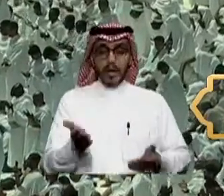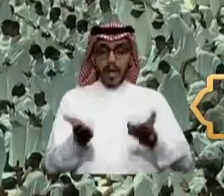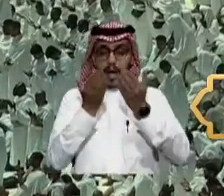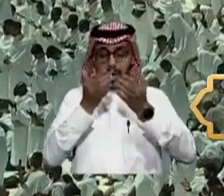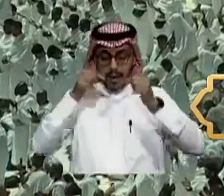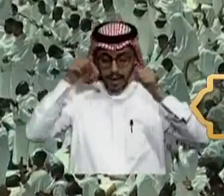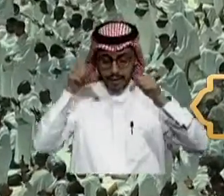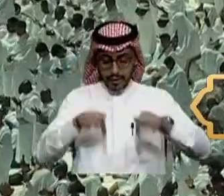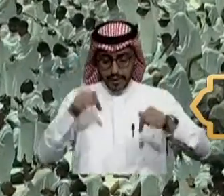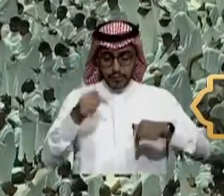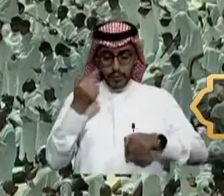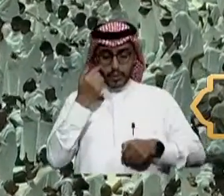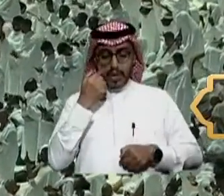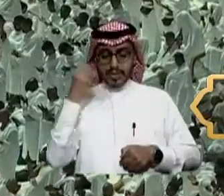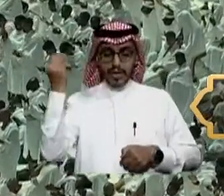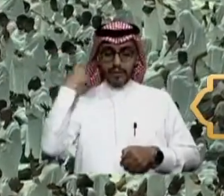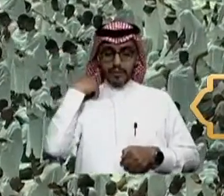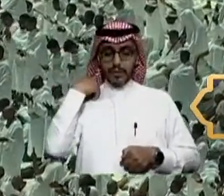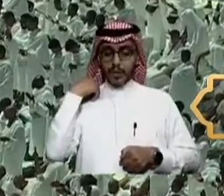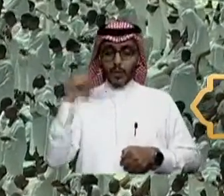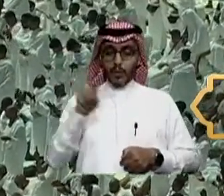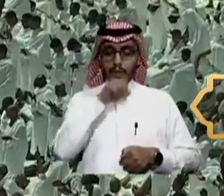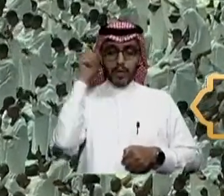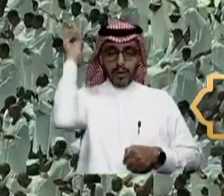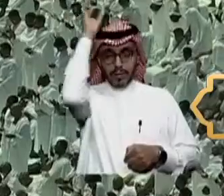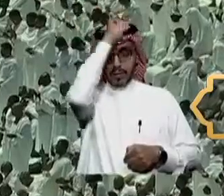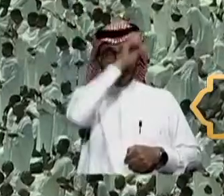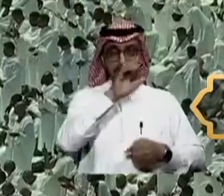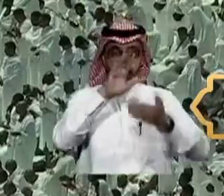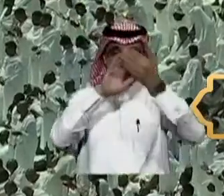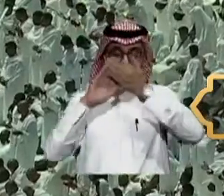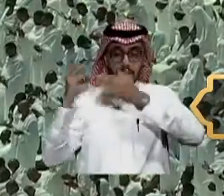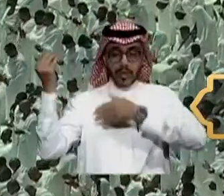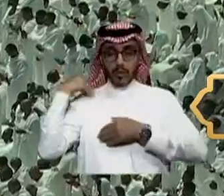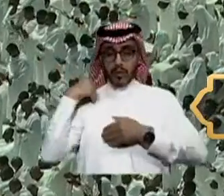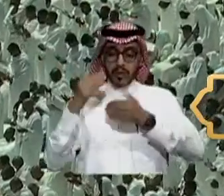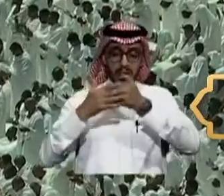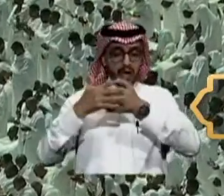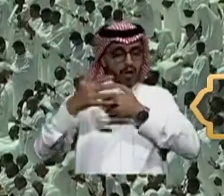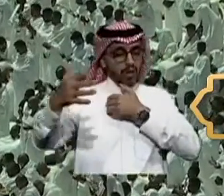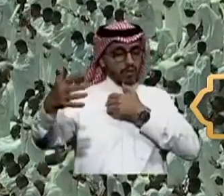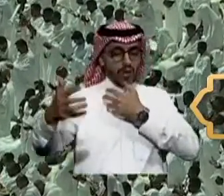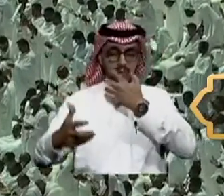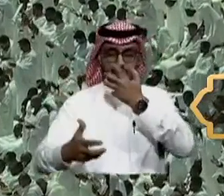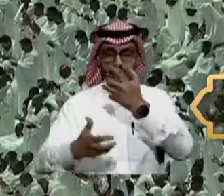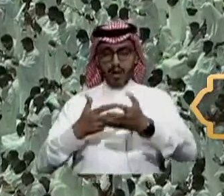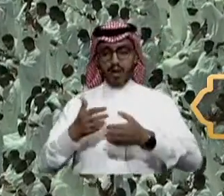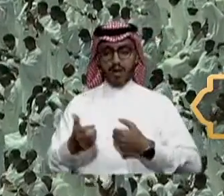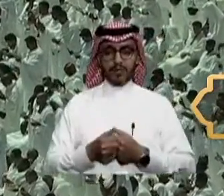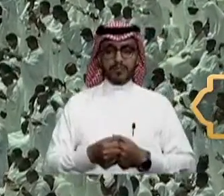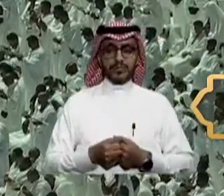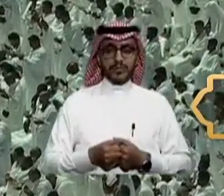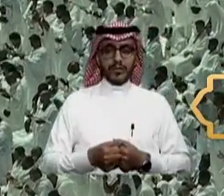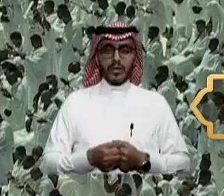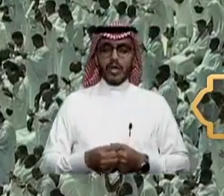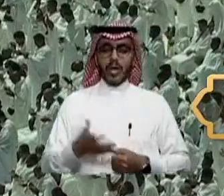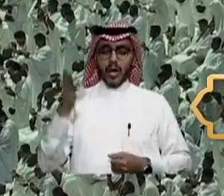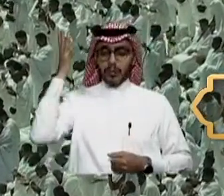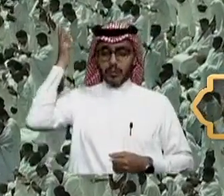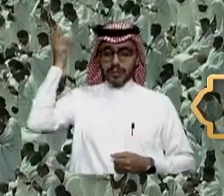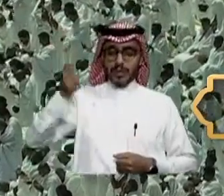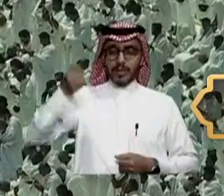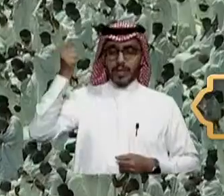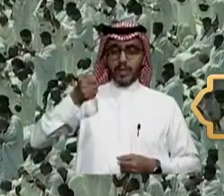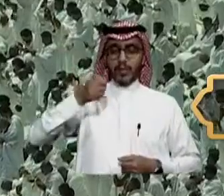ربنا اتنا في الدنيا حسنه وفي الاخره حسنه وقنا عذاب النار وصل